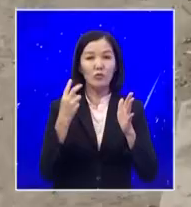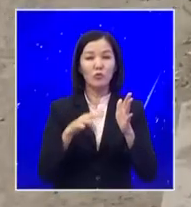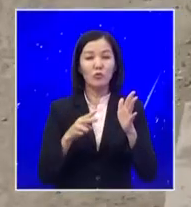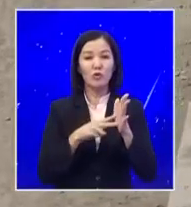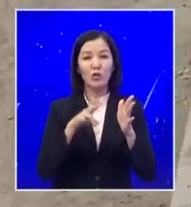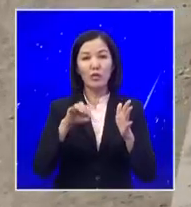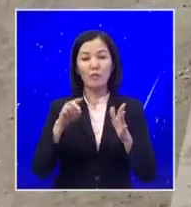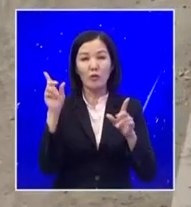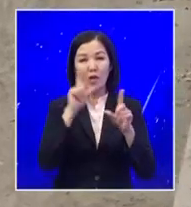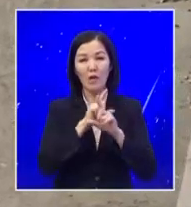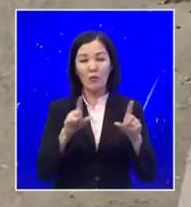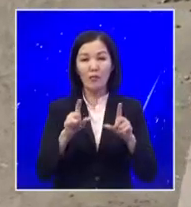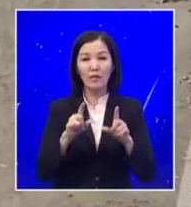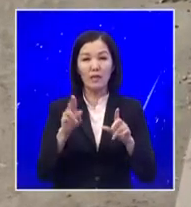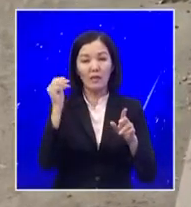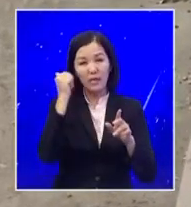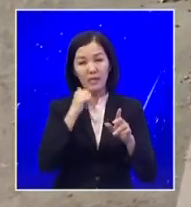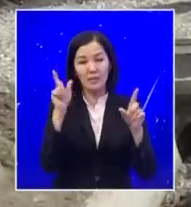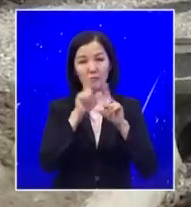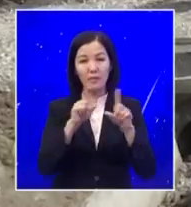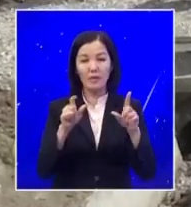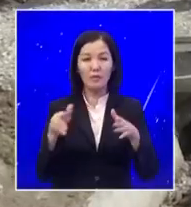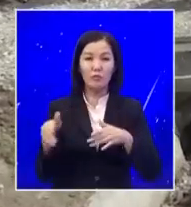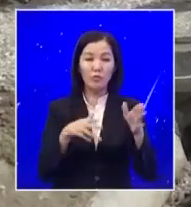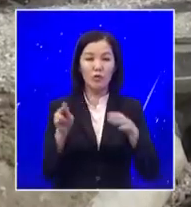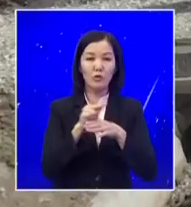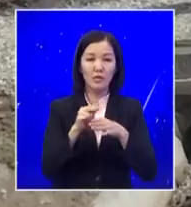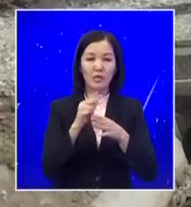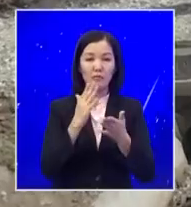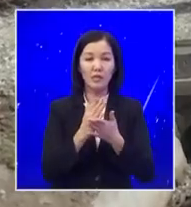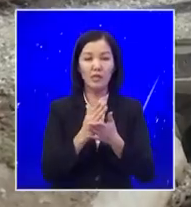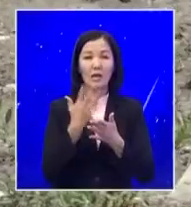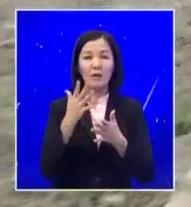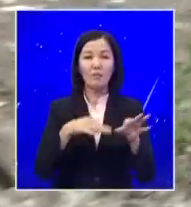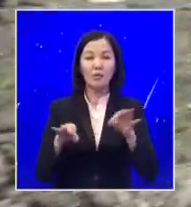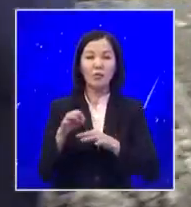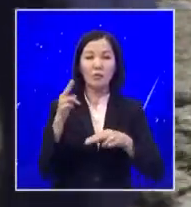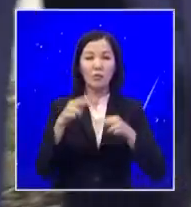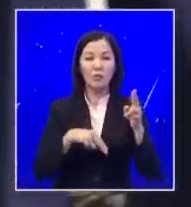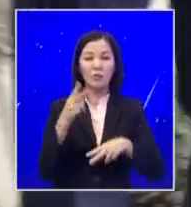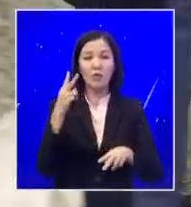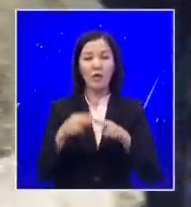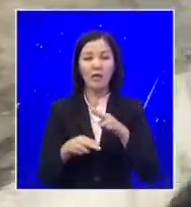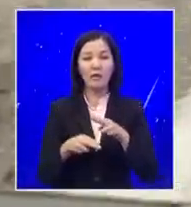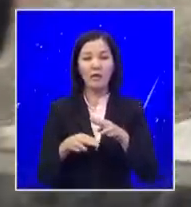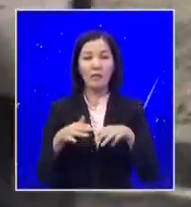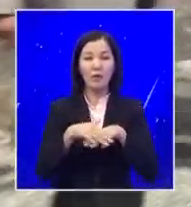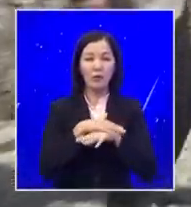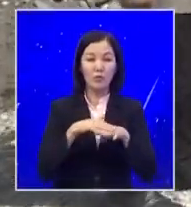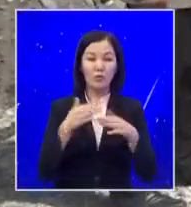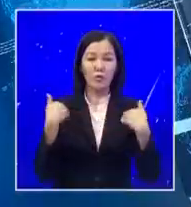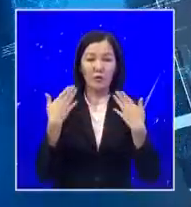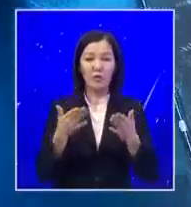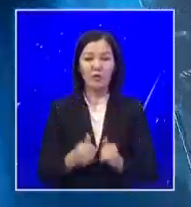әлеуметтік нысандар, тозық жеткен мектептер жөнделіп, жолдар жасалып жатыр. Бүгінде 5 жобаның құрылыс жұмыстары аяқталып, тұрғындар игілігіне